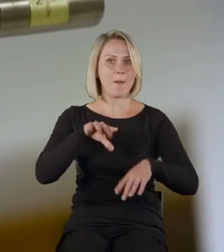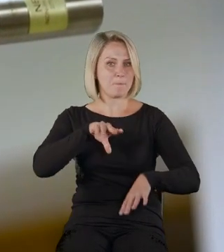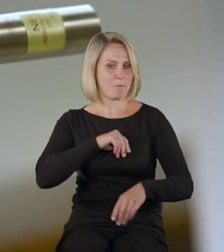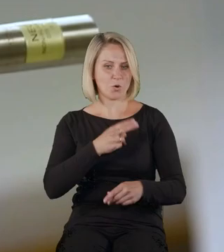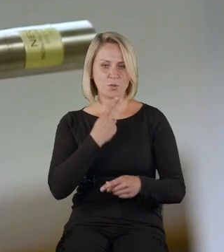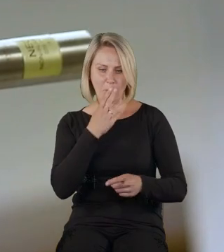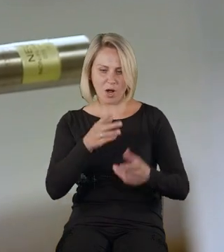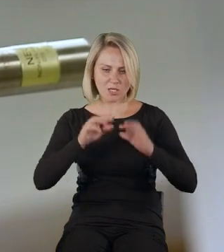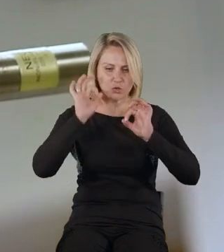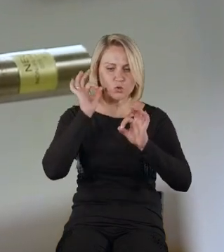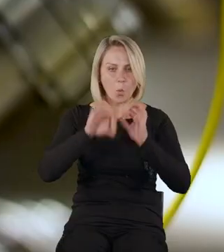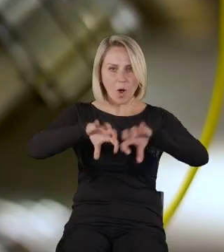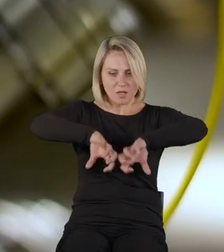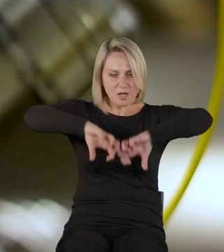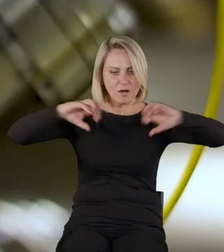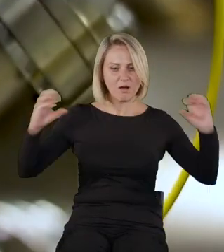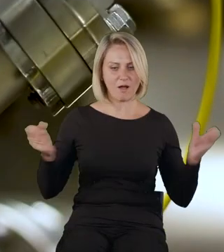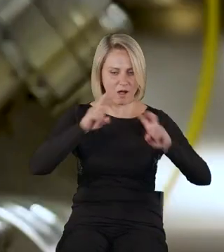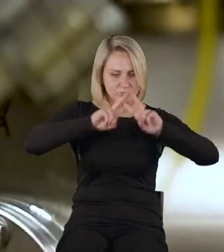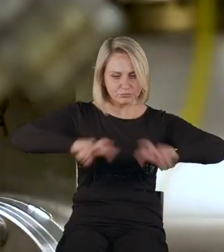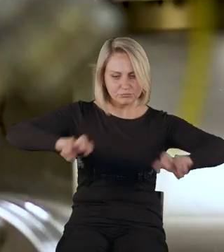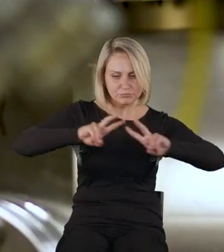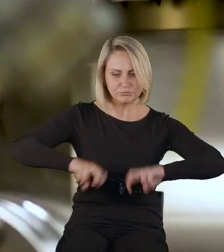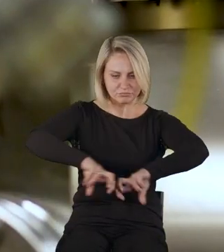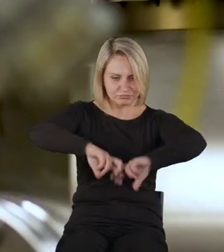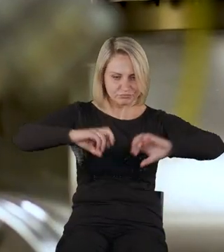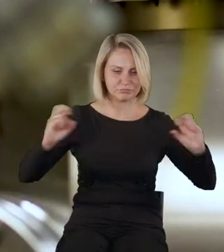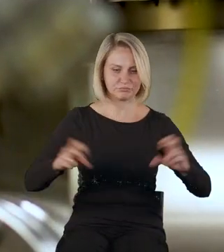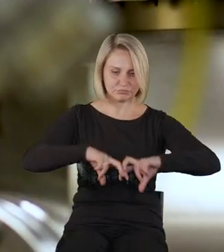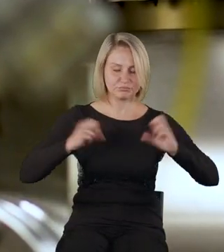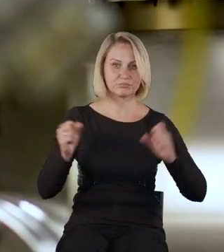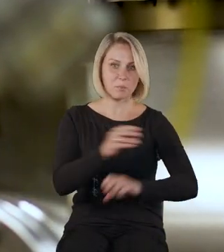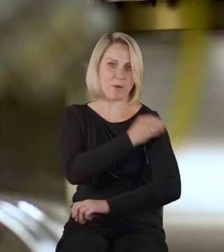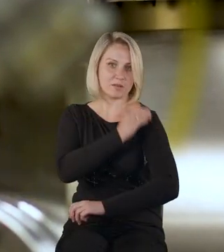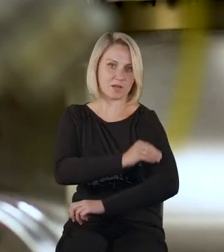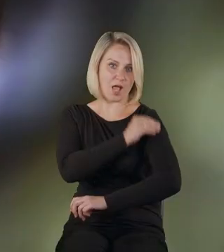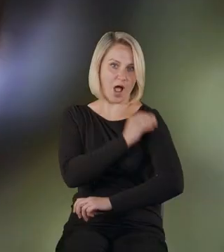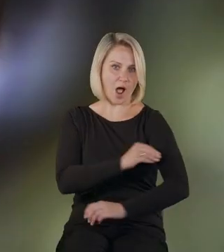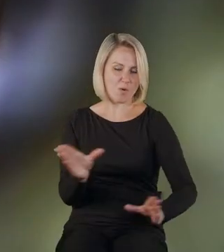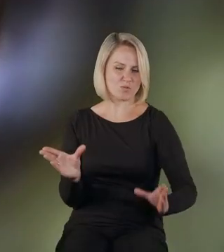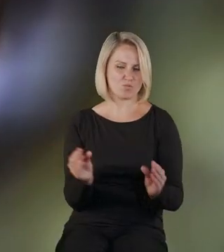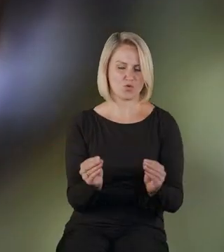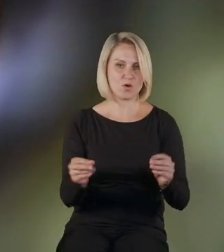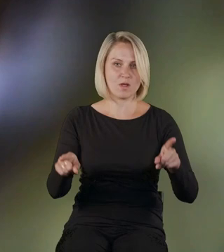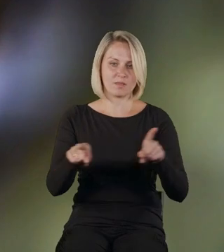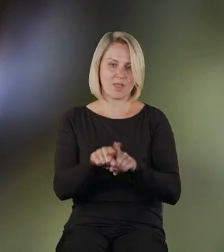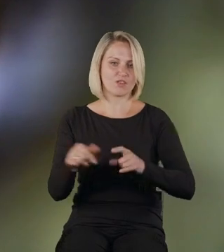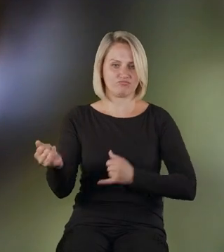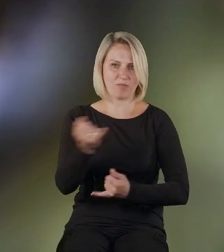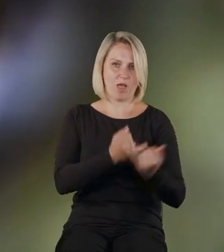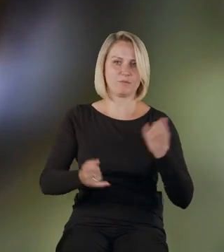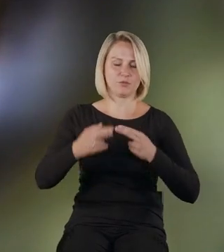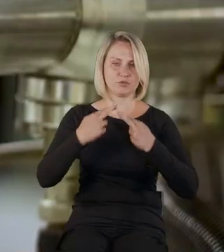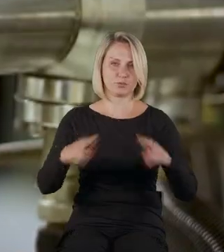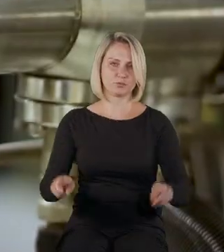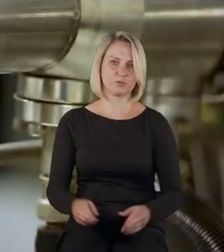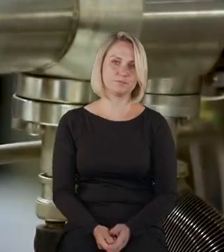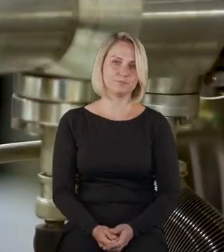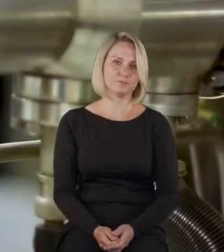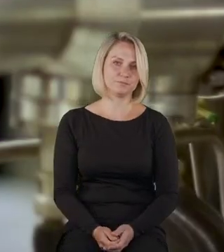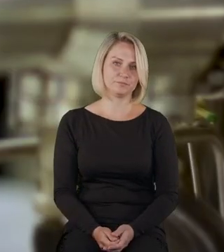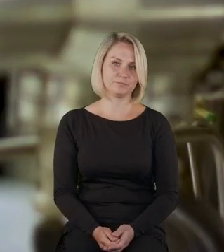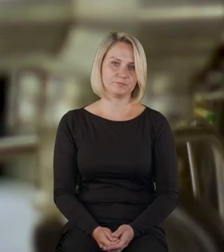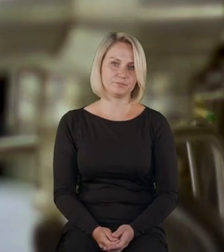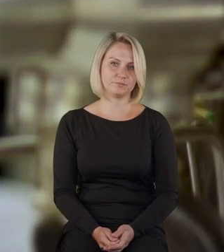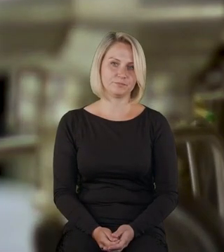określić strukturę, morfologię i własności powierzchni materiałów litych oraz nano- i bioukładów.